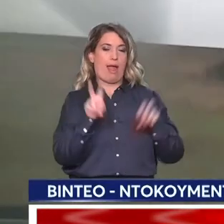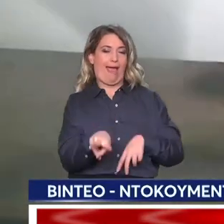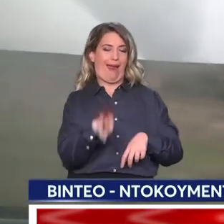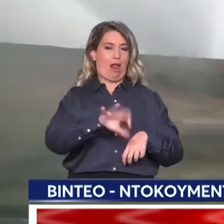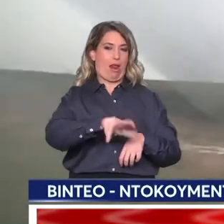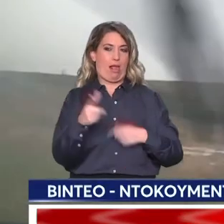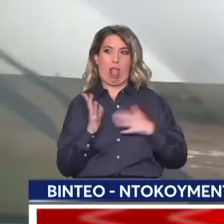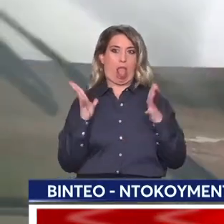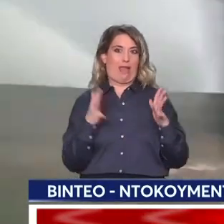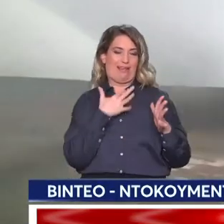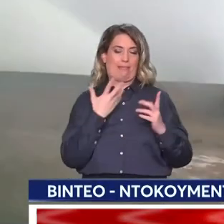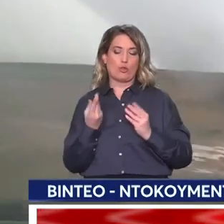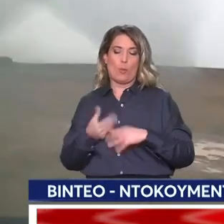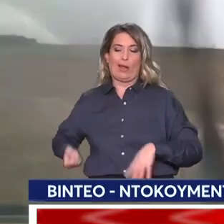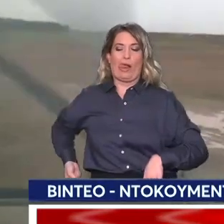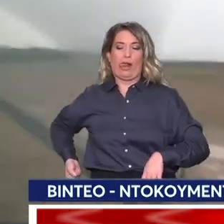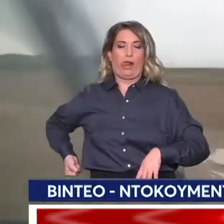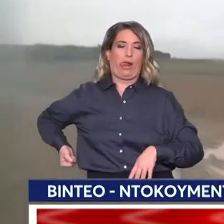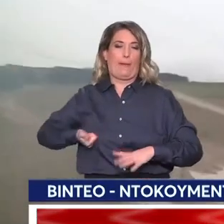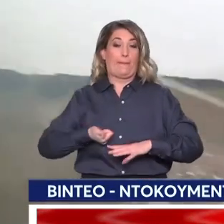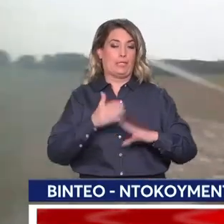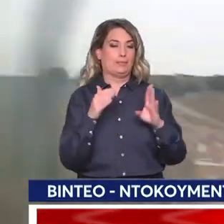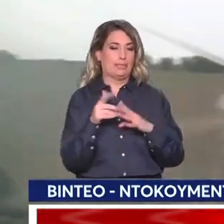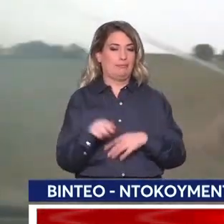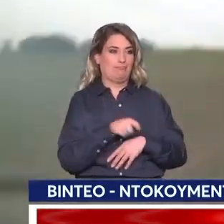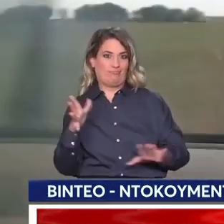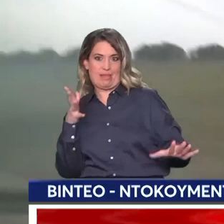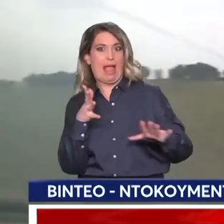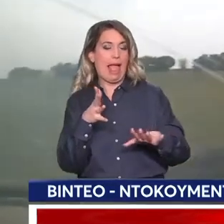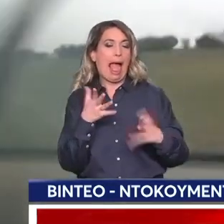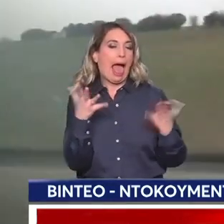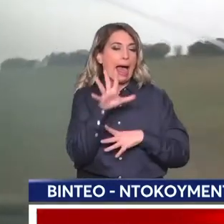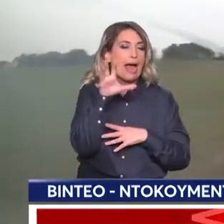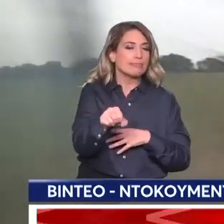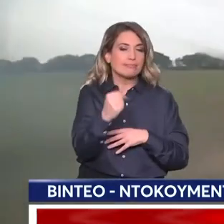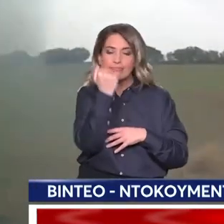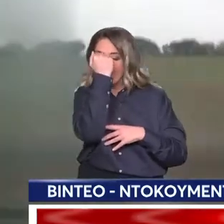τα ίχνη, να πετάξουν τα μαχαίρια, να πετάξουν τα στρώματα και πολλά ακόμα.